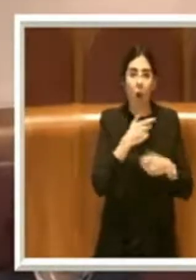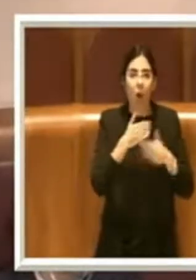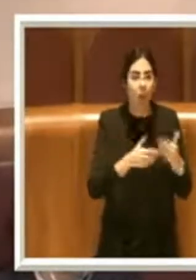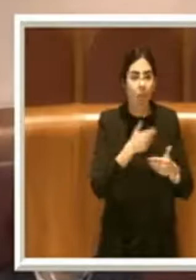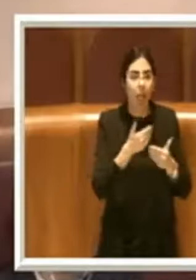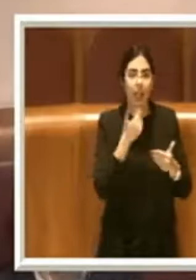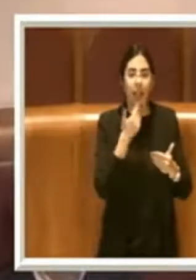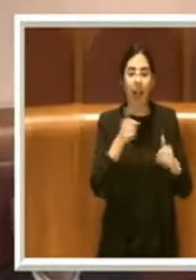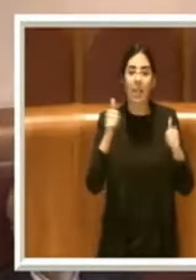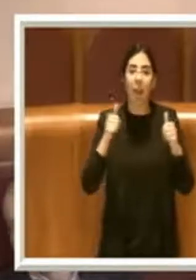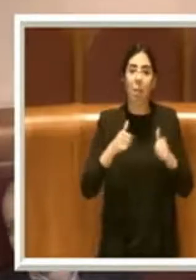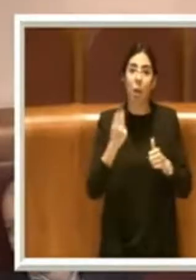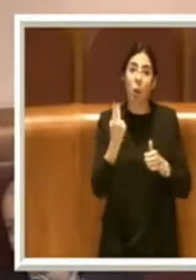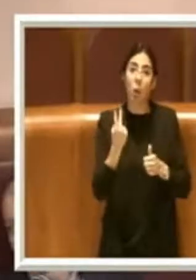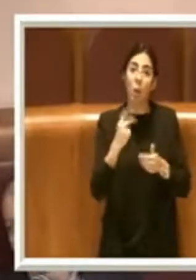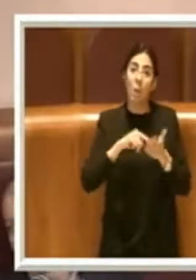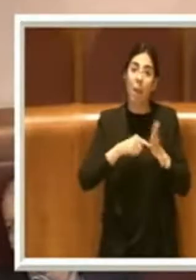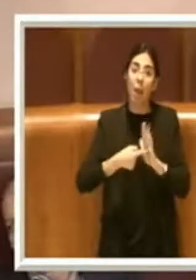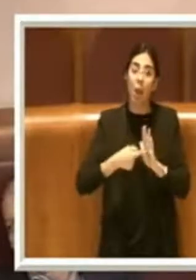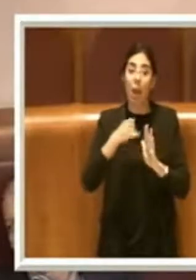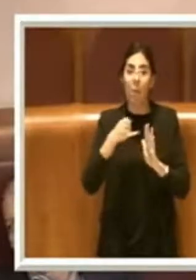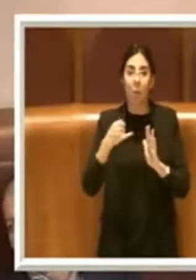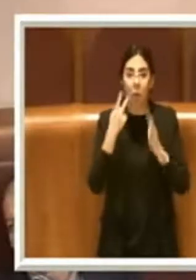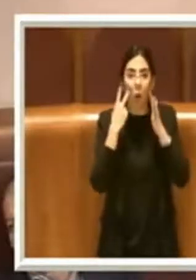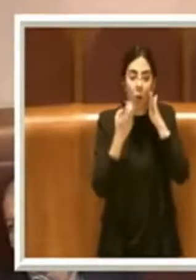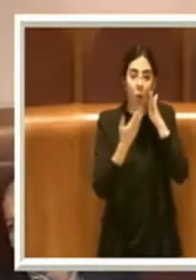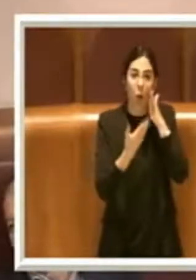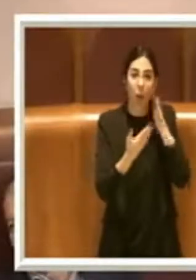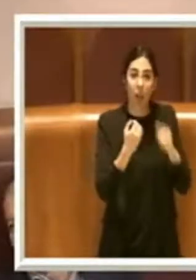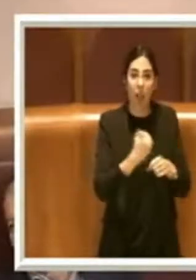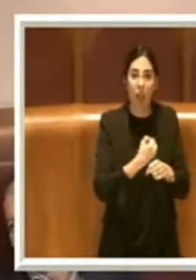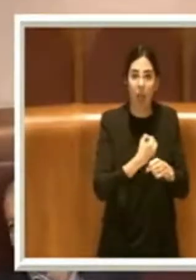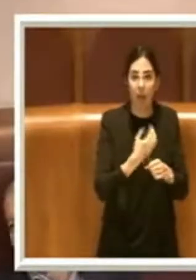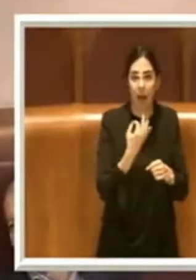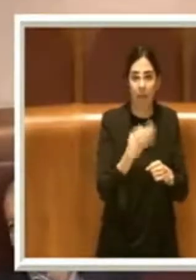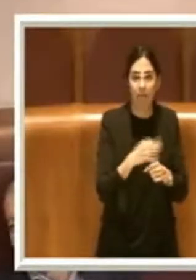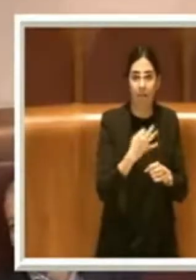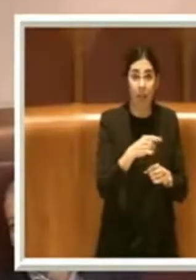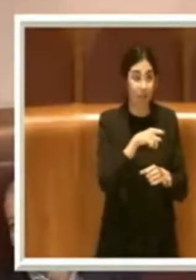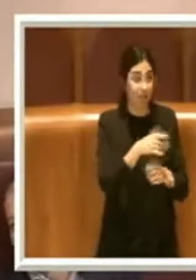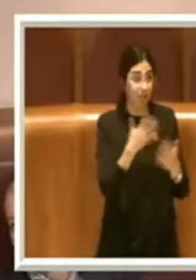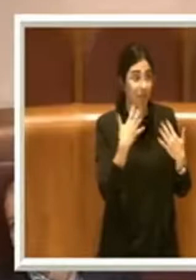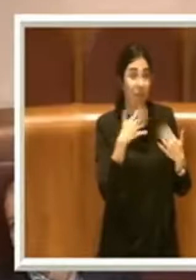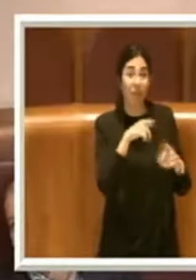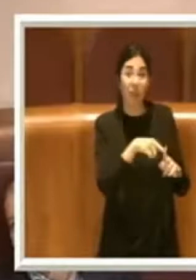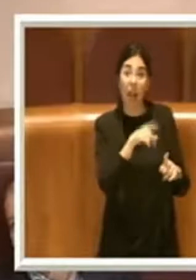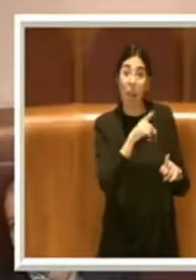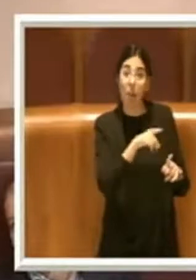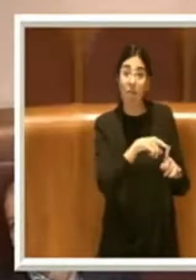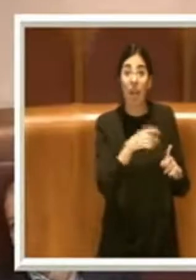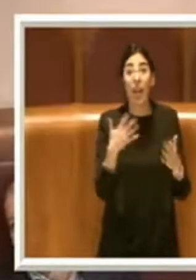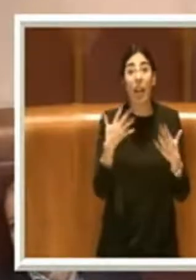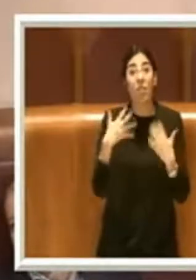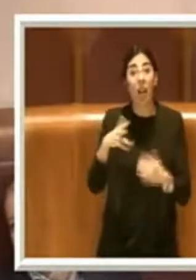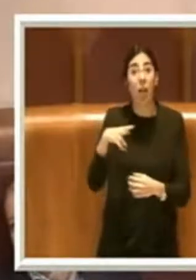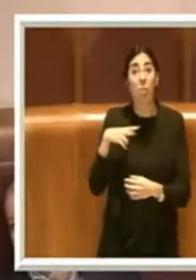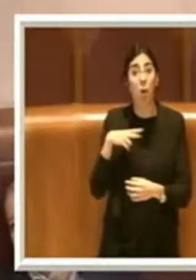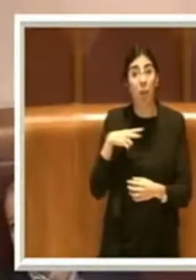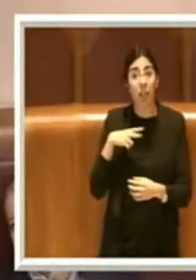2,5 milioni, dei lavori importanti sia su Villa Panfili, sia su Villa Borghese, sia su Villa...